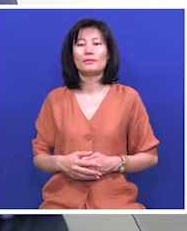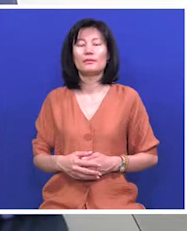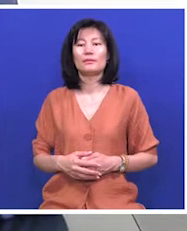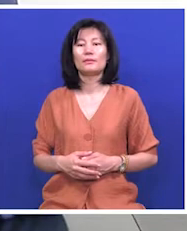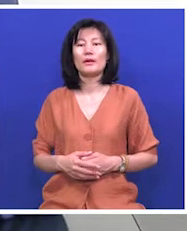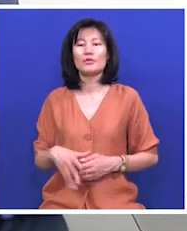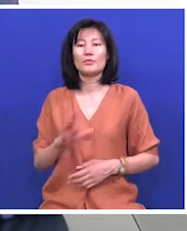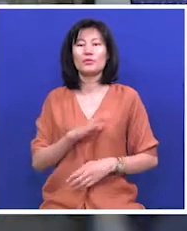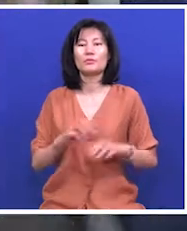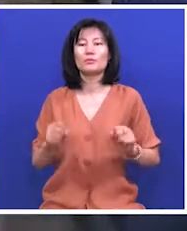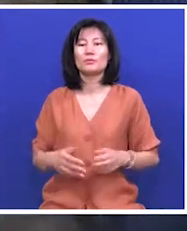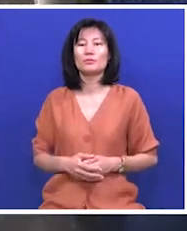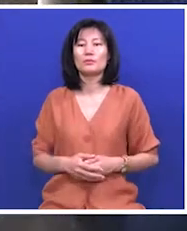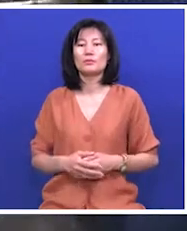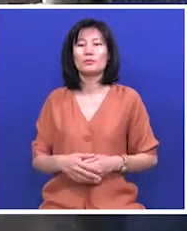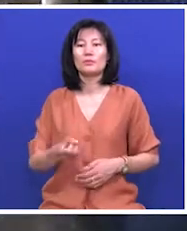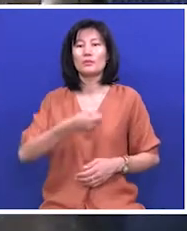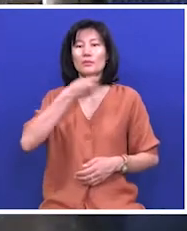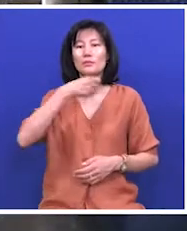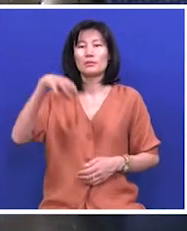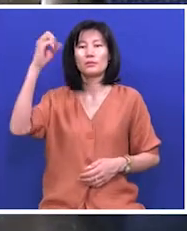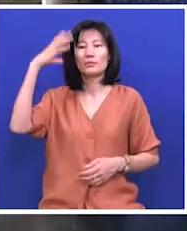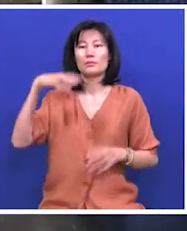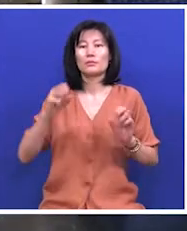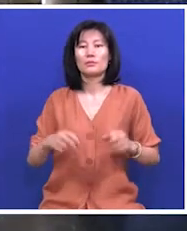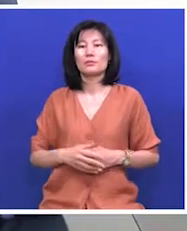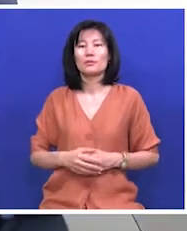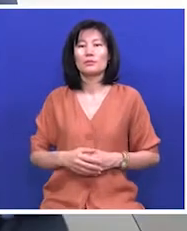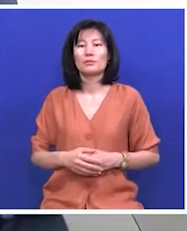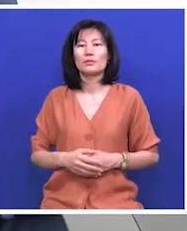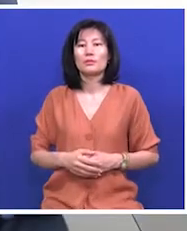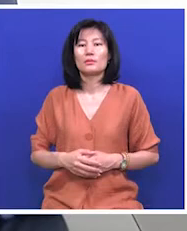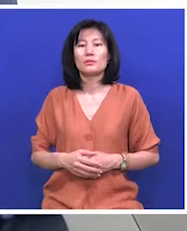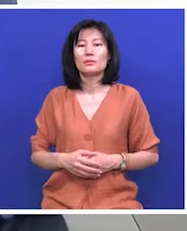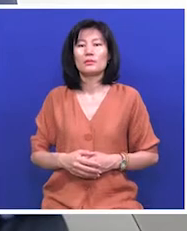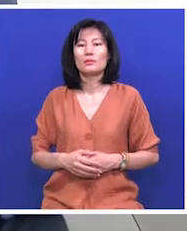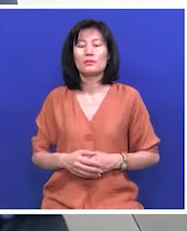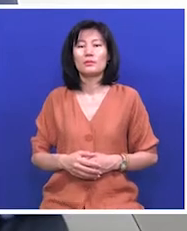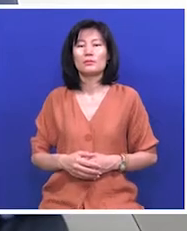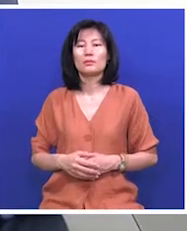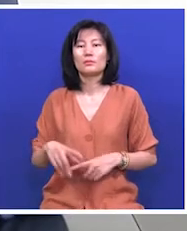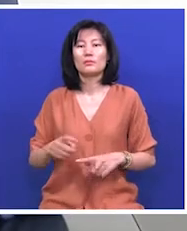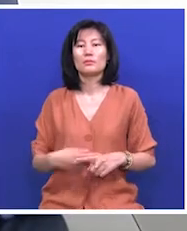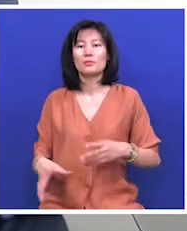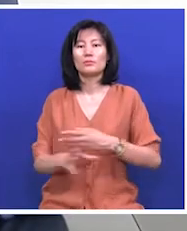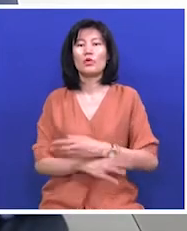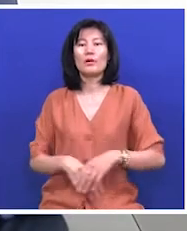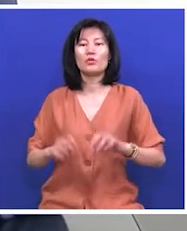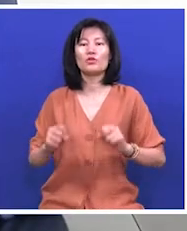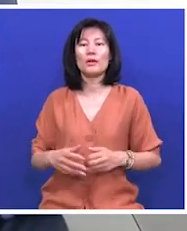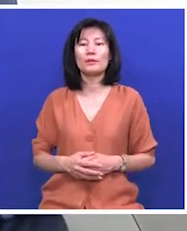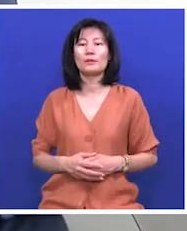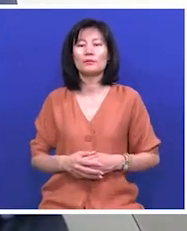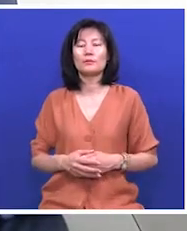электр саласында, мысалға бізде ең ірі энергетикалық кәсіпорын ол оңтүстік жарық транзит. Ол жақта толығымен